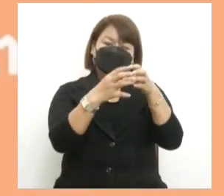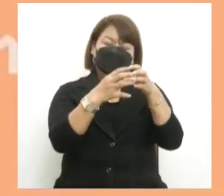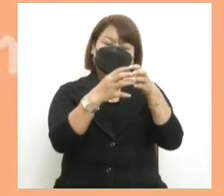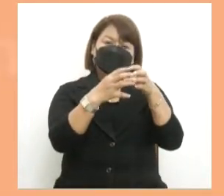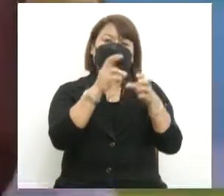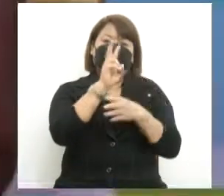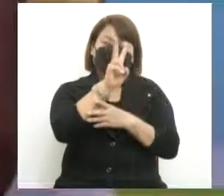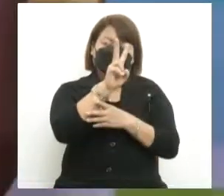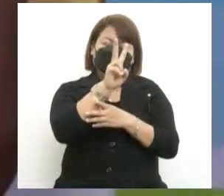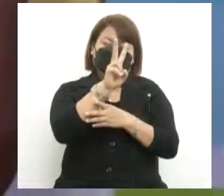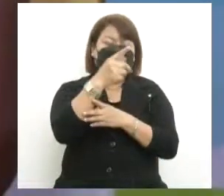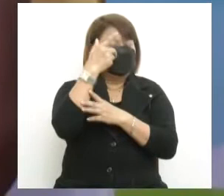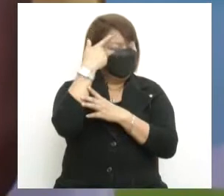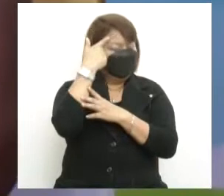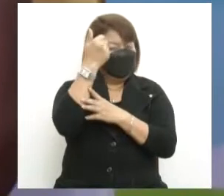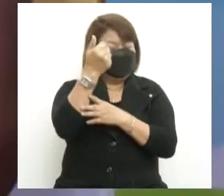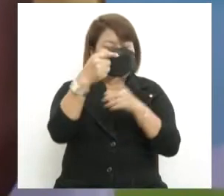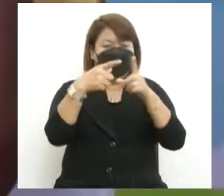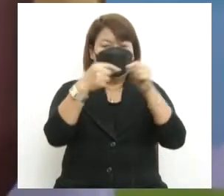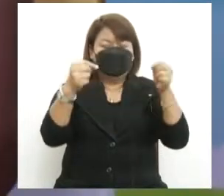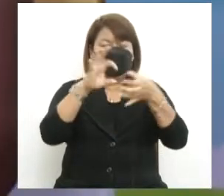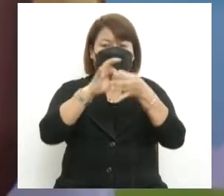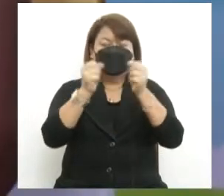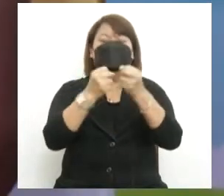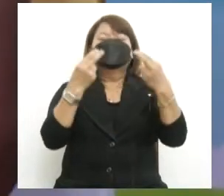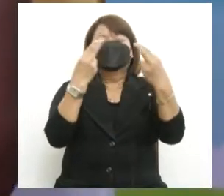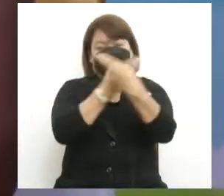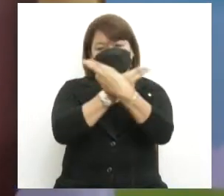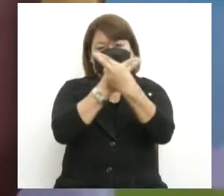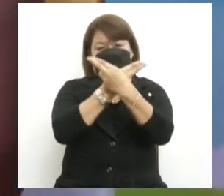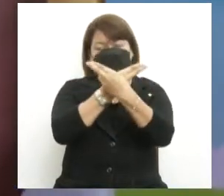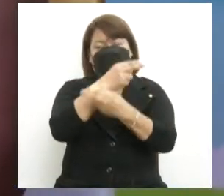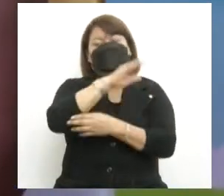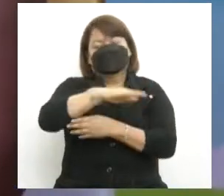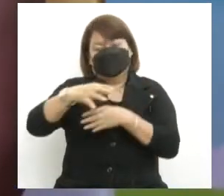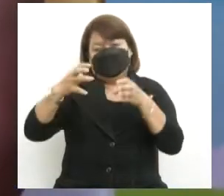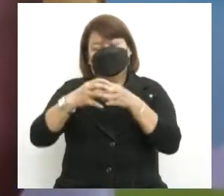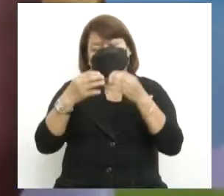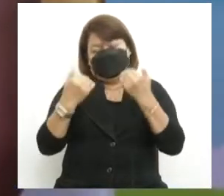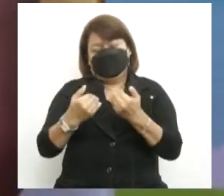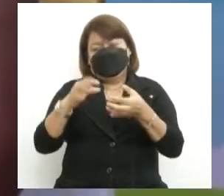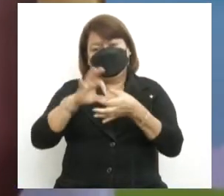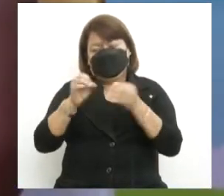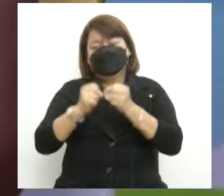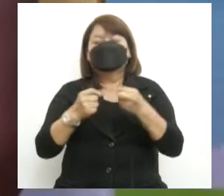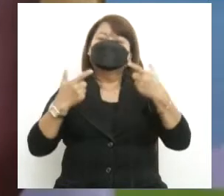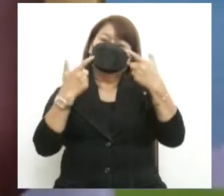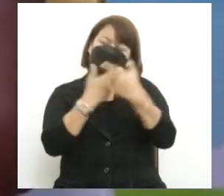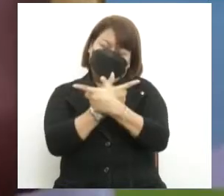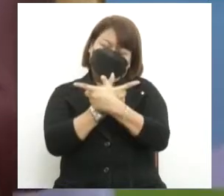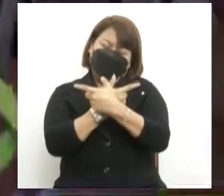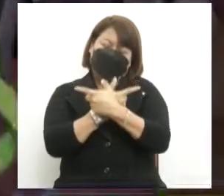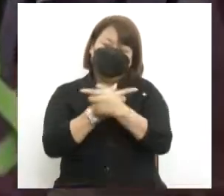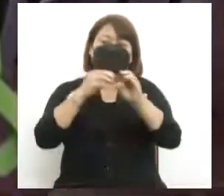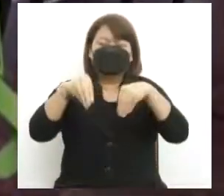กลุ่มที่2นะคะปัญญาด้านตรรกะคณิตศาสตร์นักเรียนกลุ่มนี้จะเด่นในด้านการคำนวณหรือการให้เหตุผล